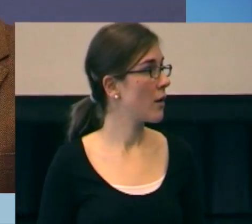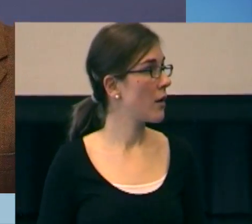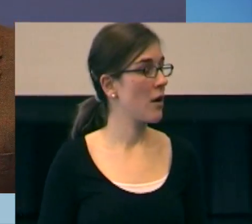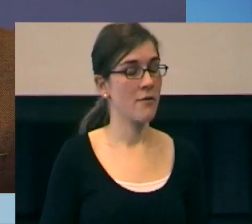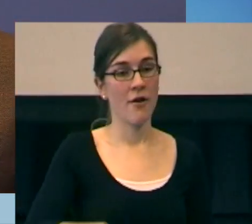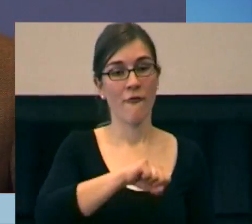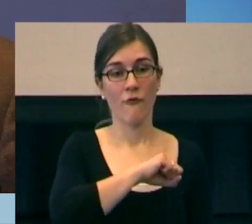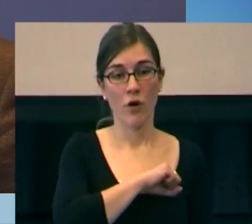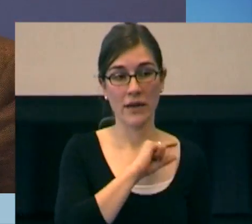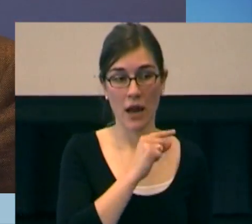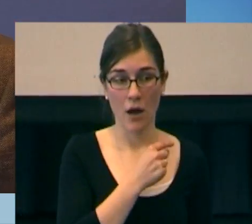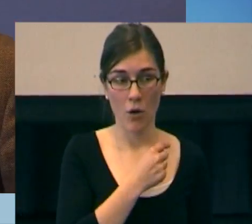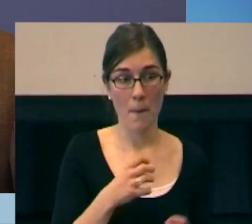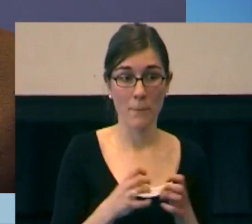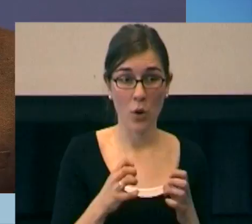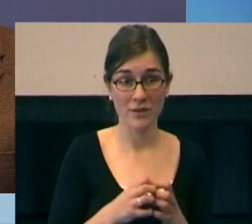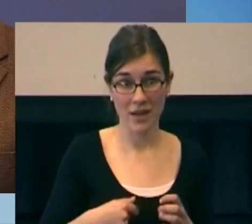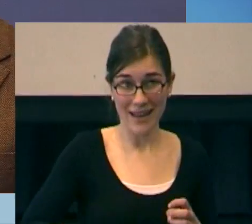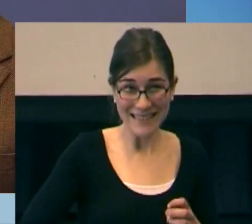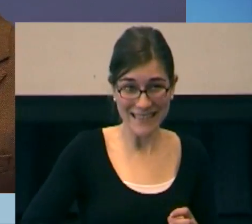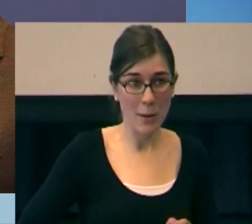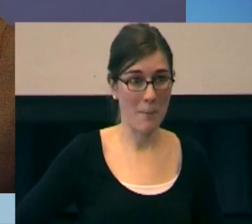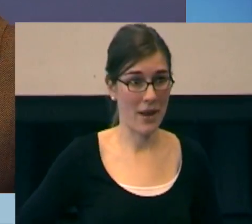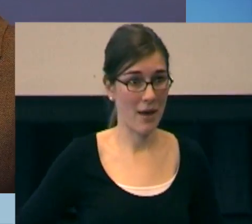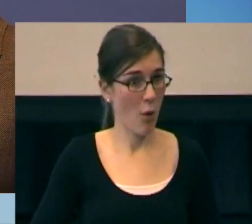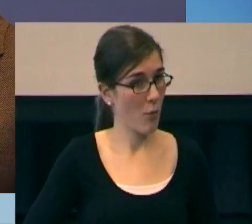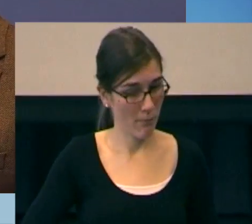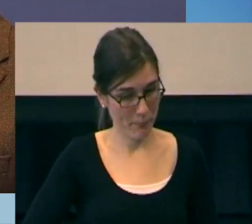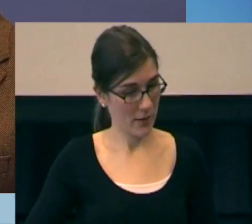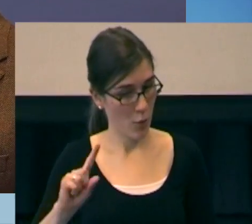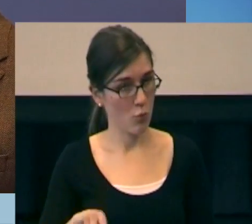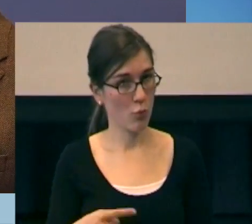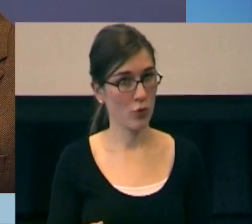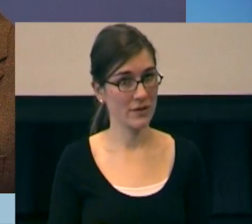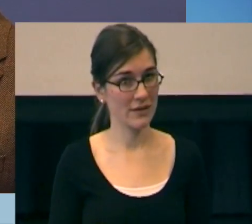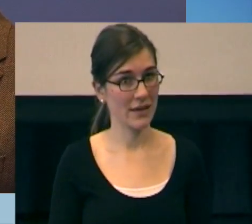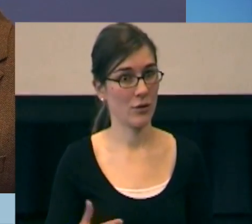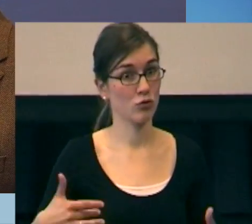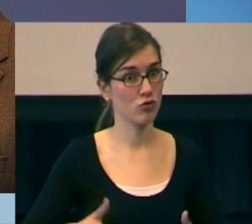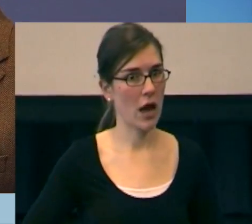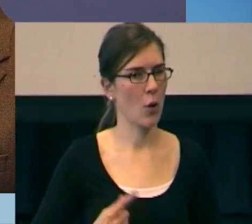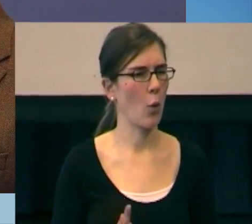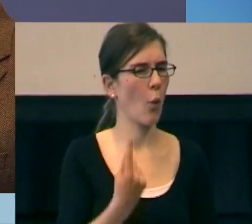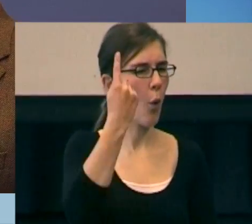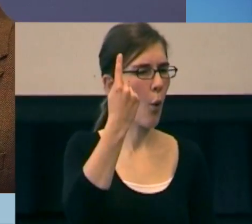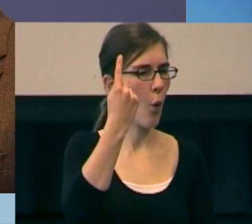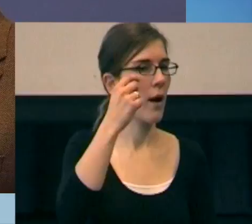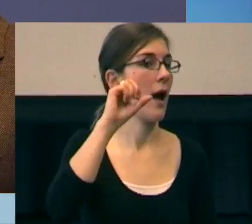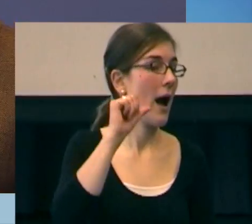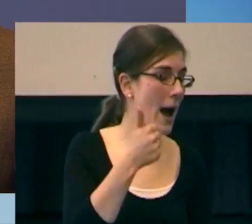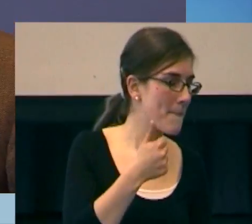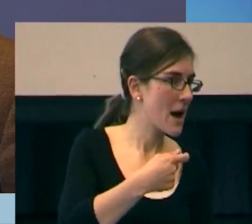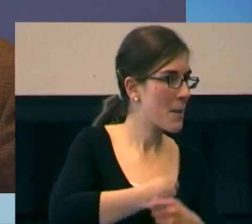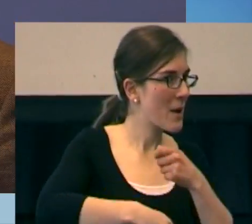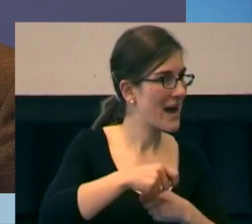Der Vorteil ist, die Prostata bleibt drin, die Strahlendosis ist sehr hoch, es ist eine einmalige Behandlung. Der